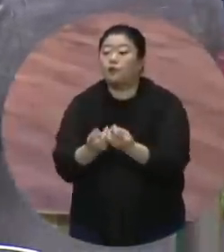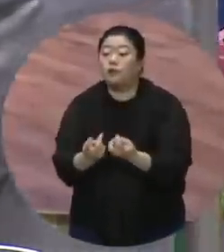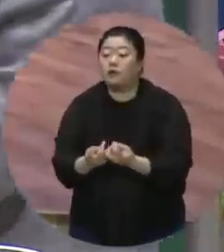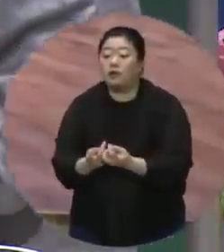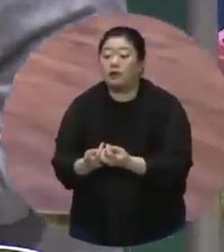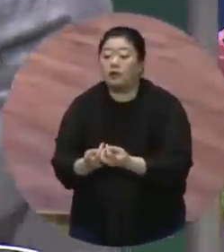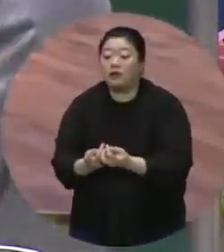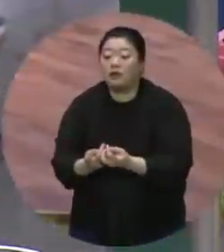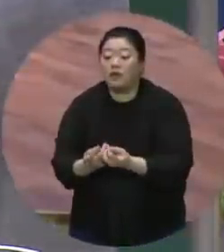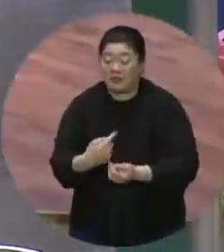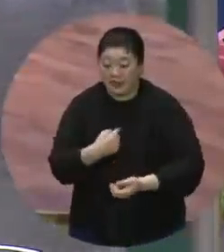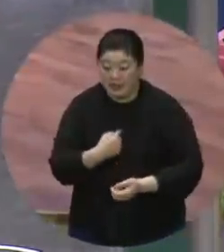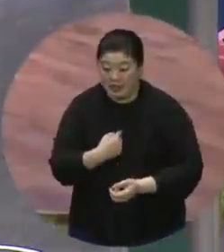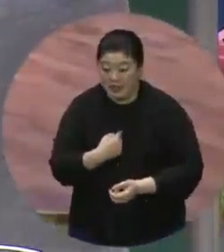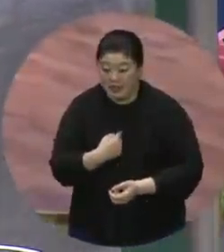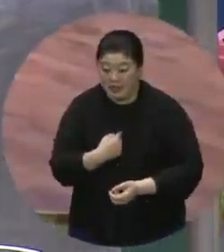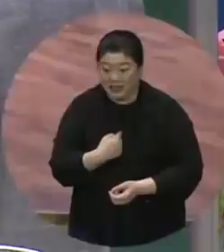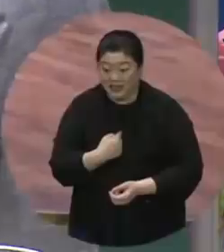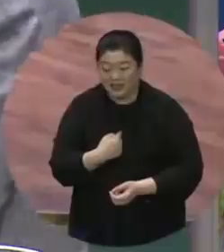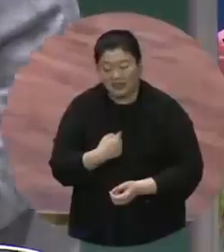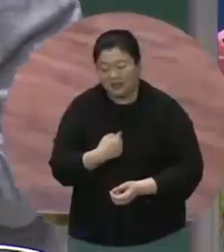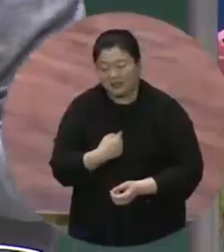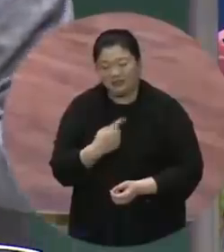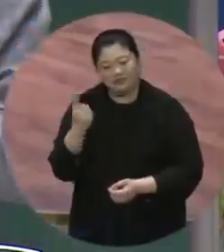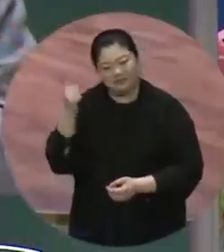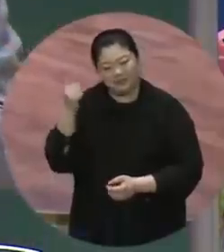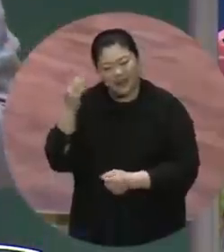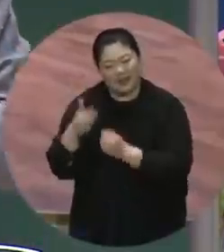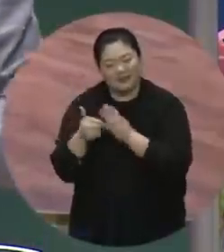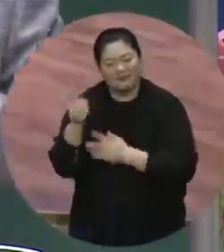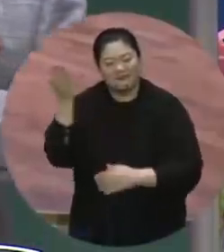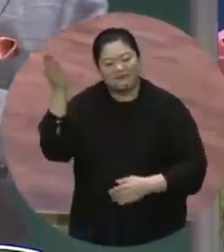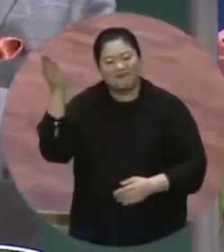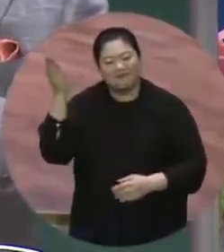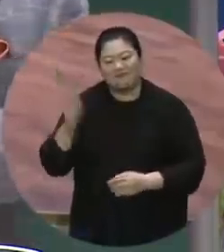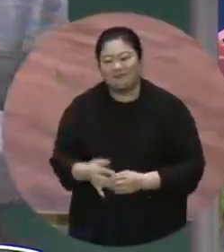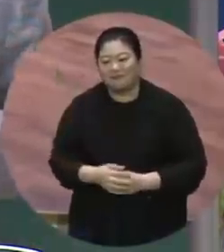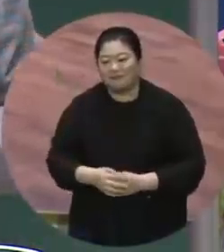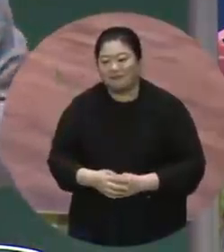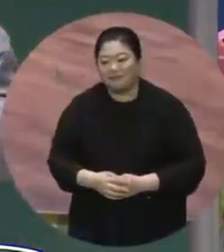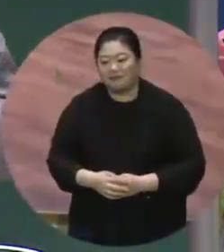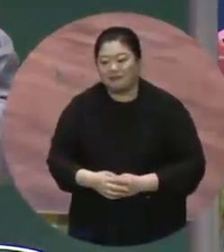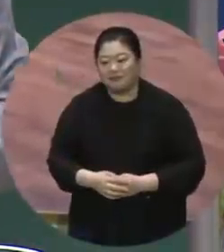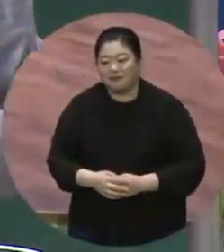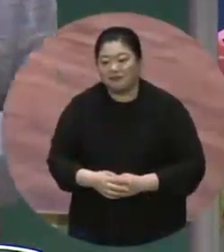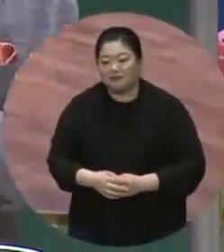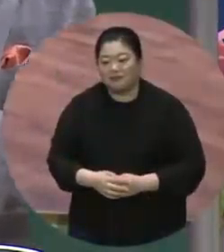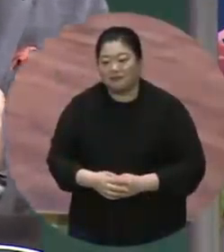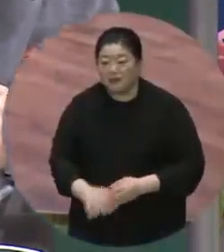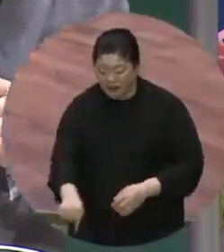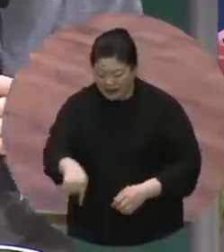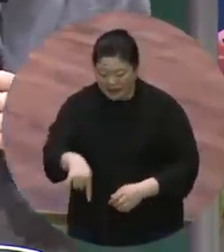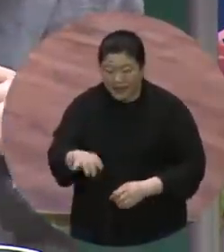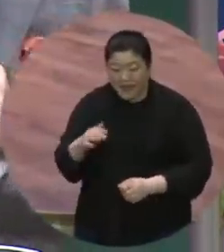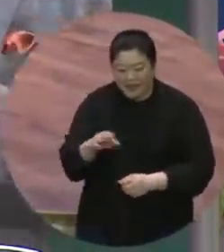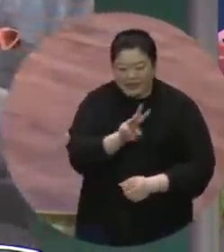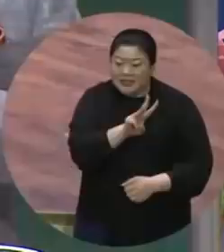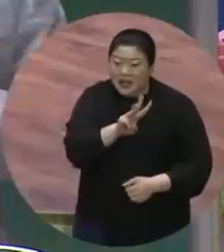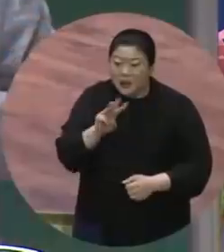하신다고. 사람이 하는 게 아니에요. 우리 교회는 희한하게 하나님이